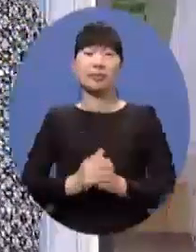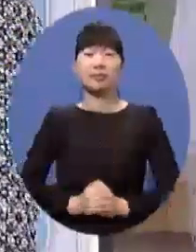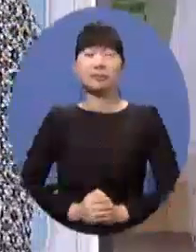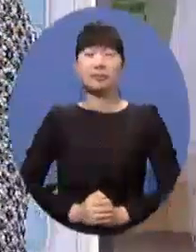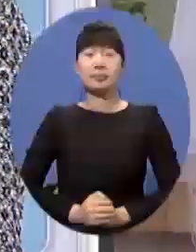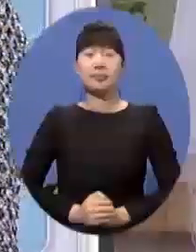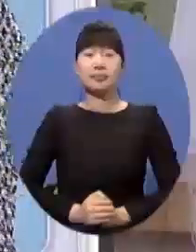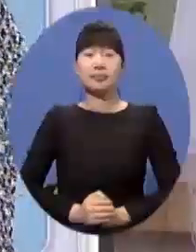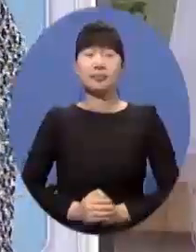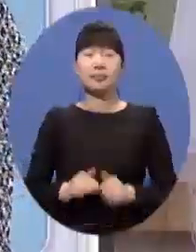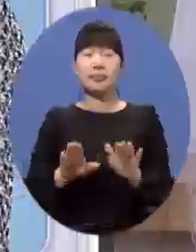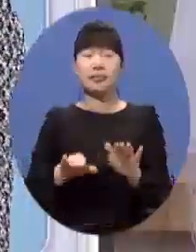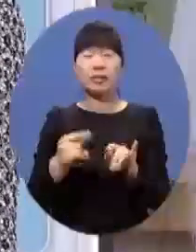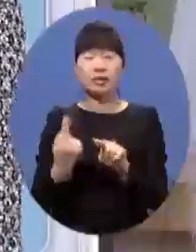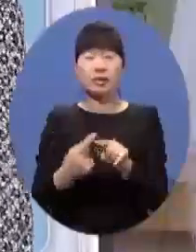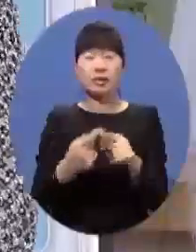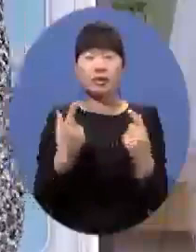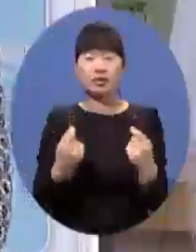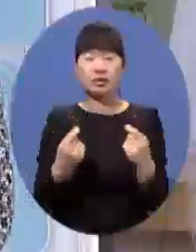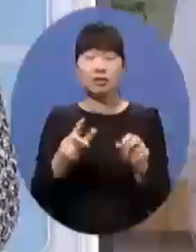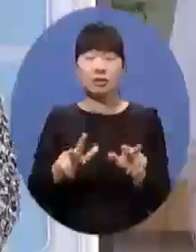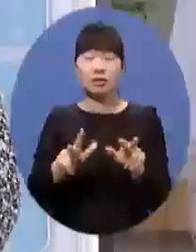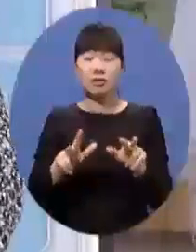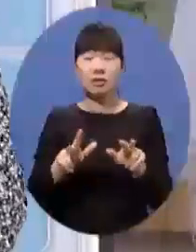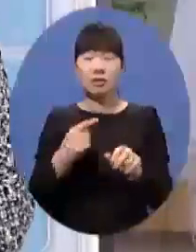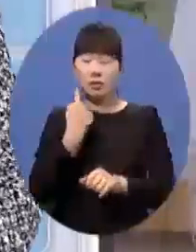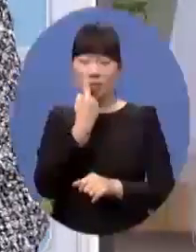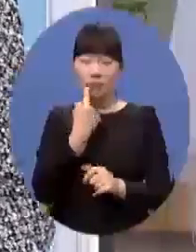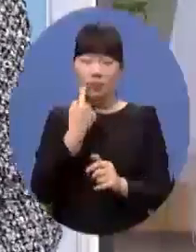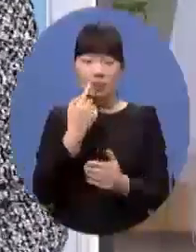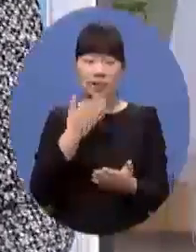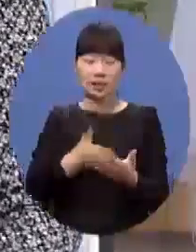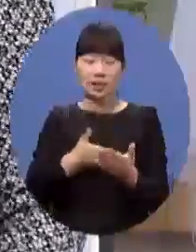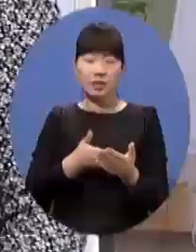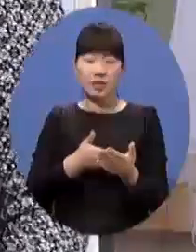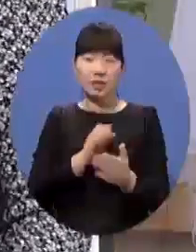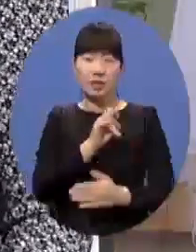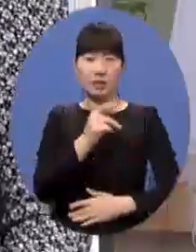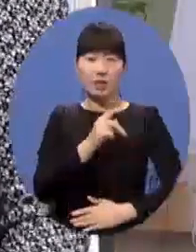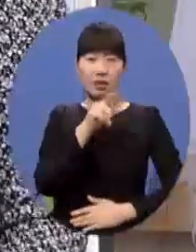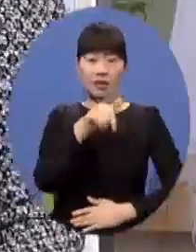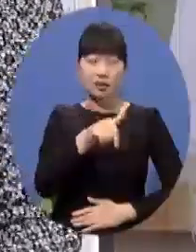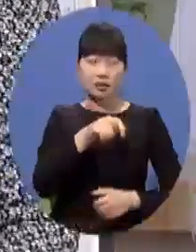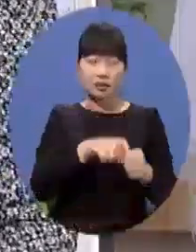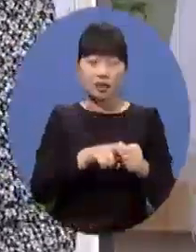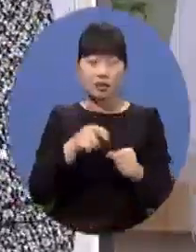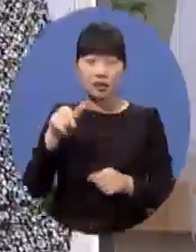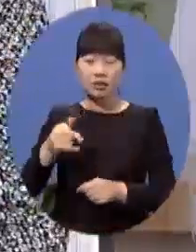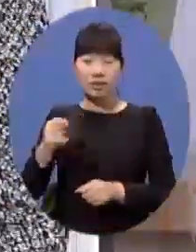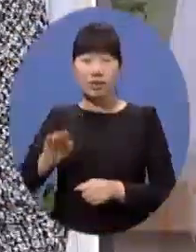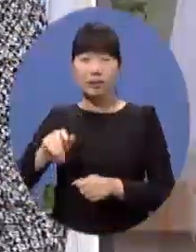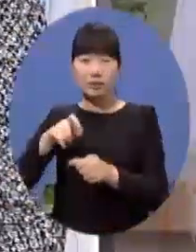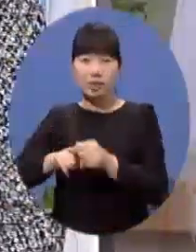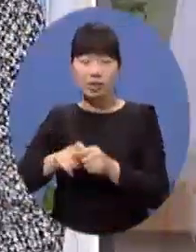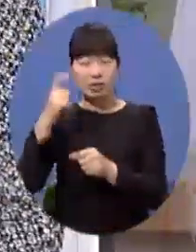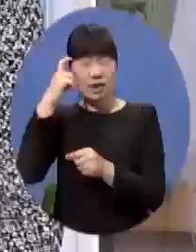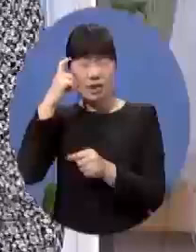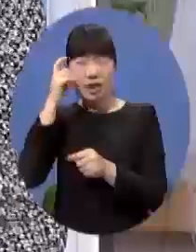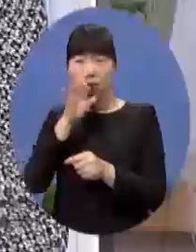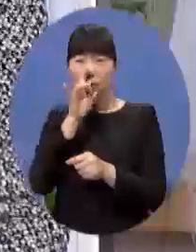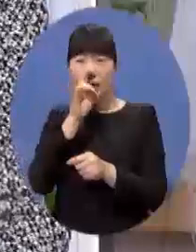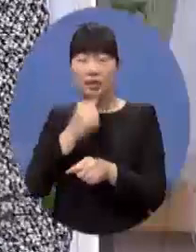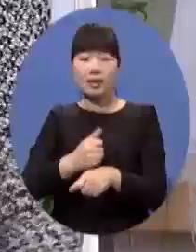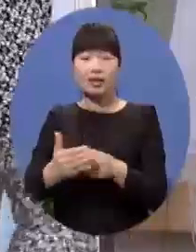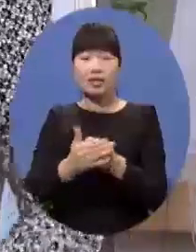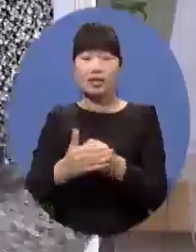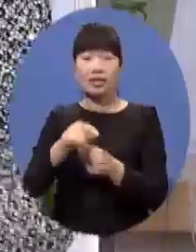이때는. 그리고 이때도 마찬가지로 아직은 아이가 논리적으로, 연역적, 귀납적으로 사고하는 것이 조금은 어려울 때입니다.